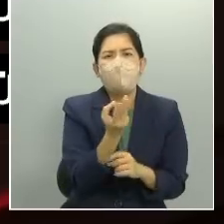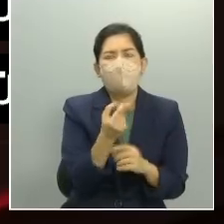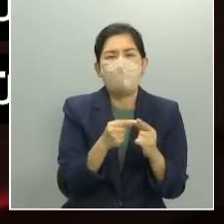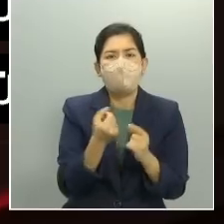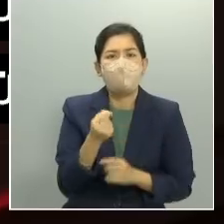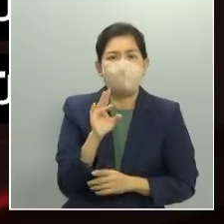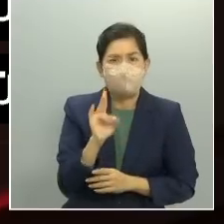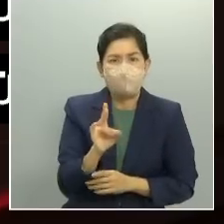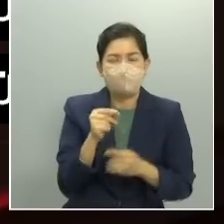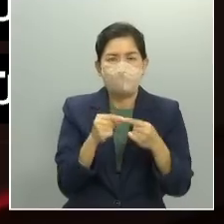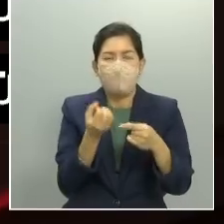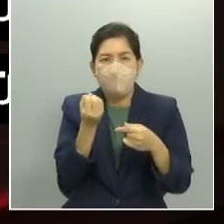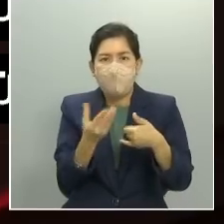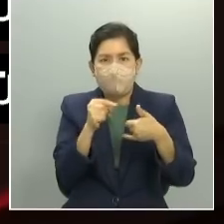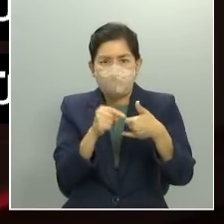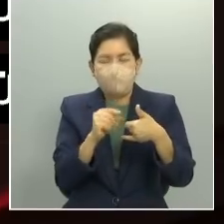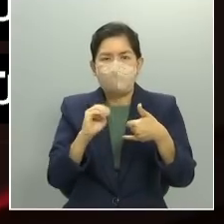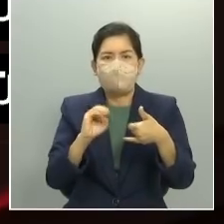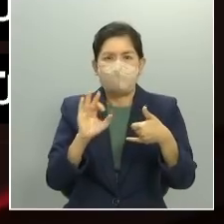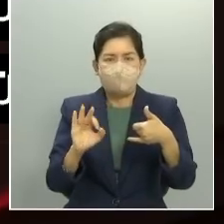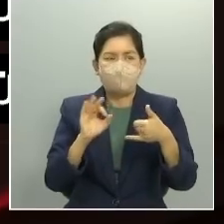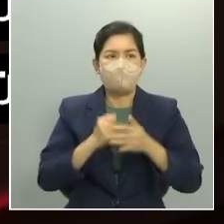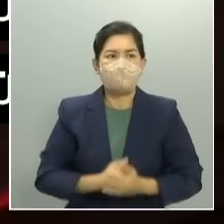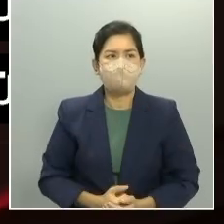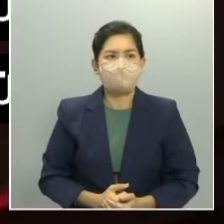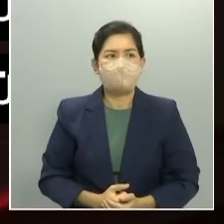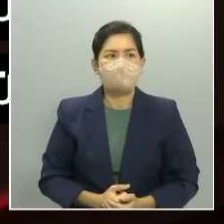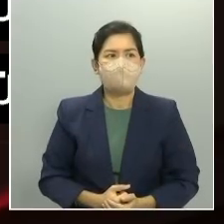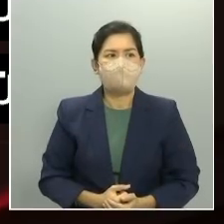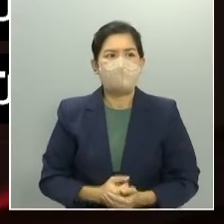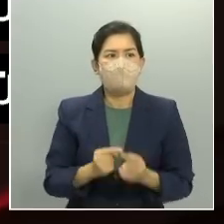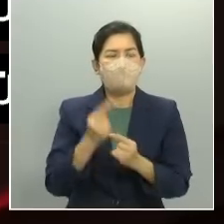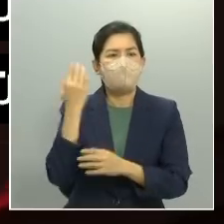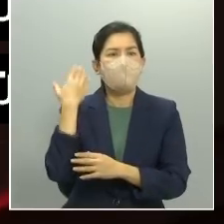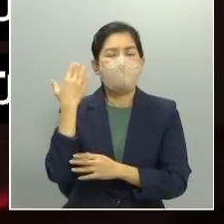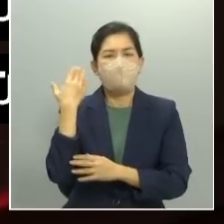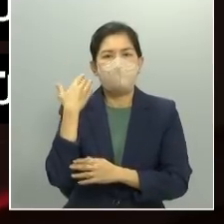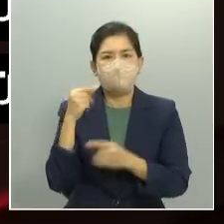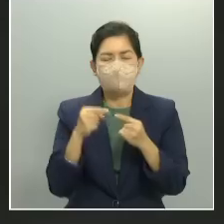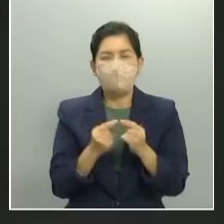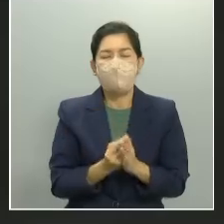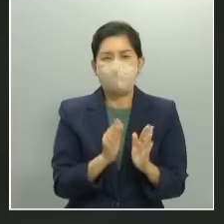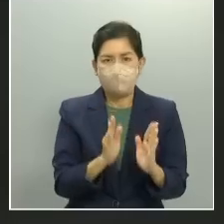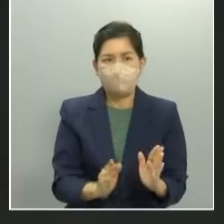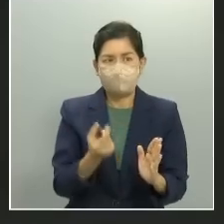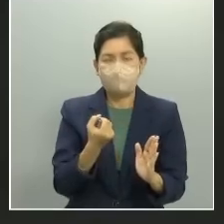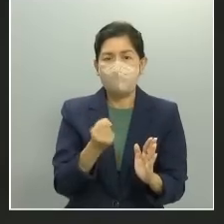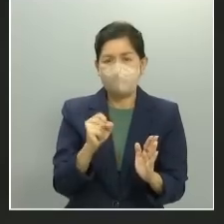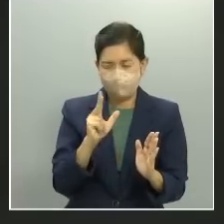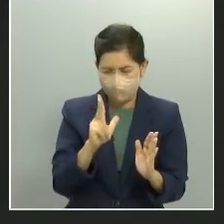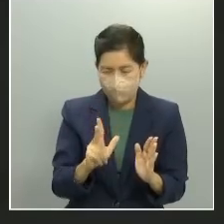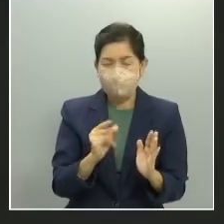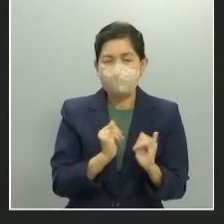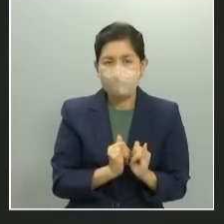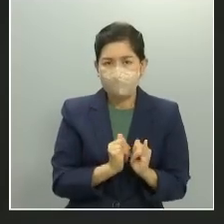ด49ปีค่ะ ท่านผู้ชมครับเมื่อวานนี้ตอนที่เคลื่อนร่างผู้เสียชีวิต13ร่างที่ยังไม่นับคุณสุเ